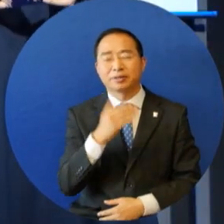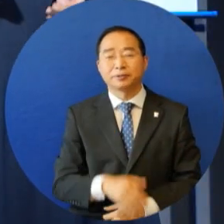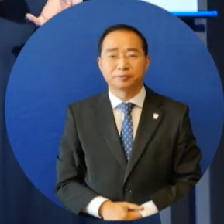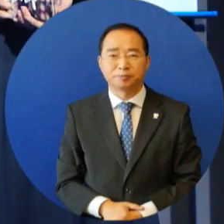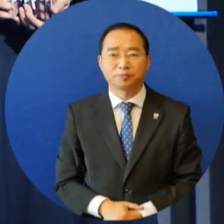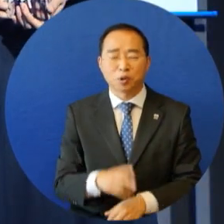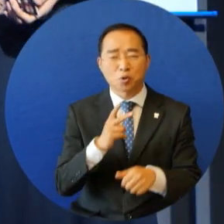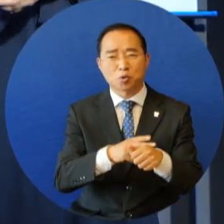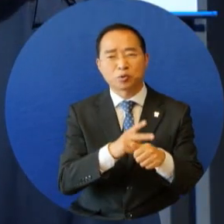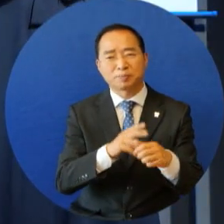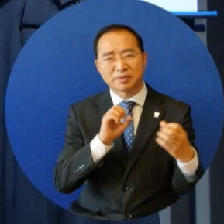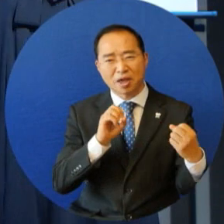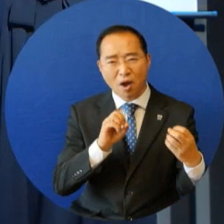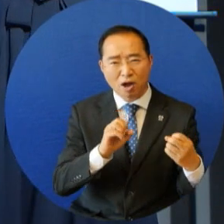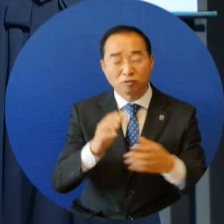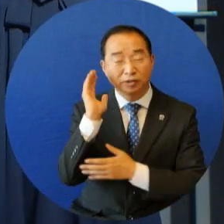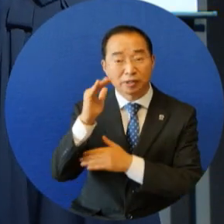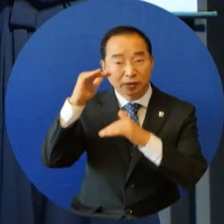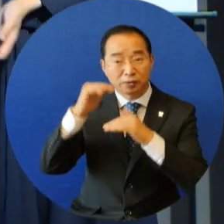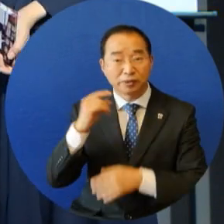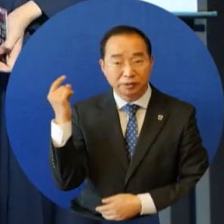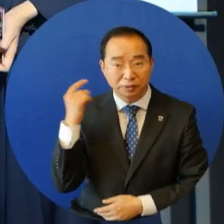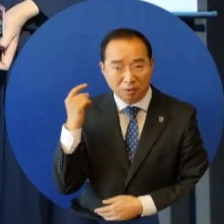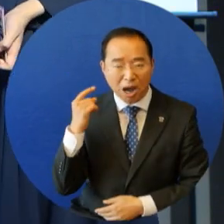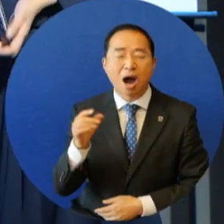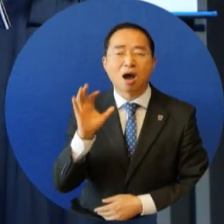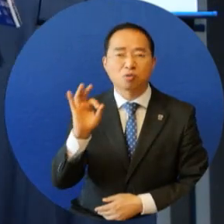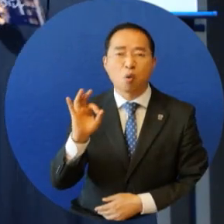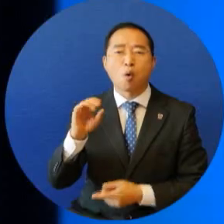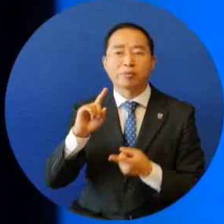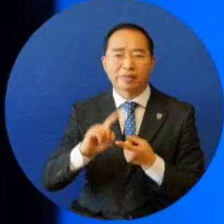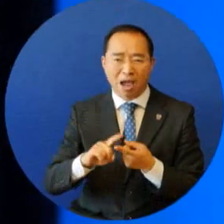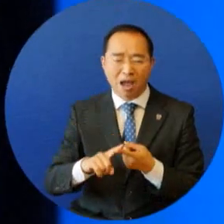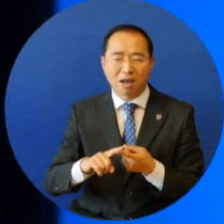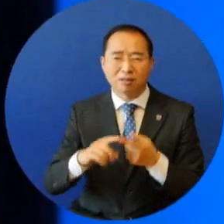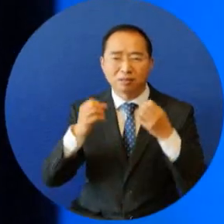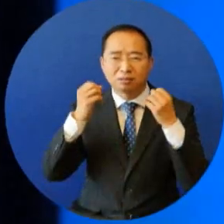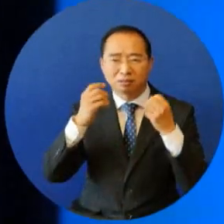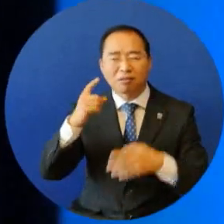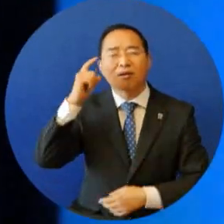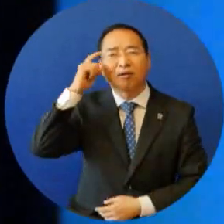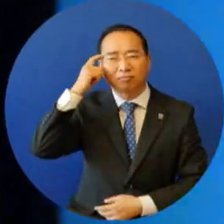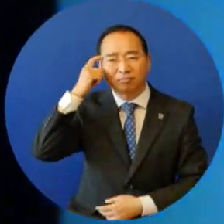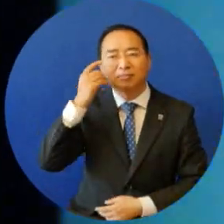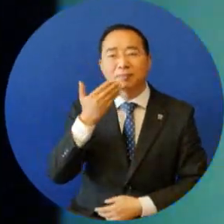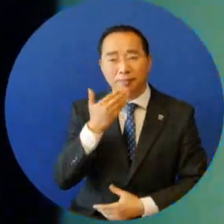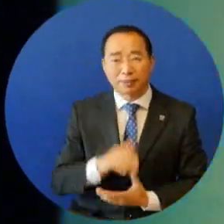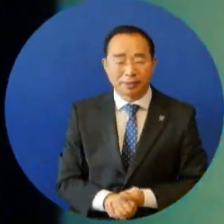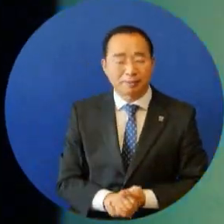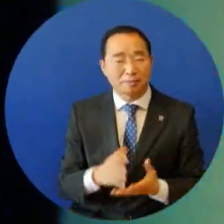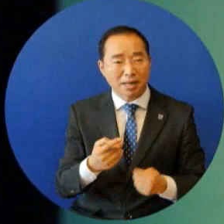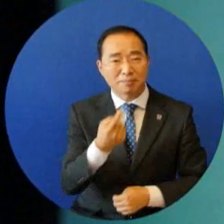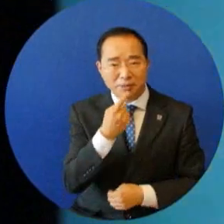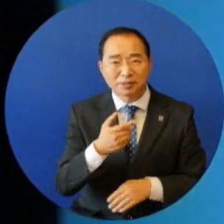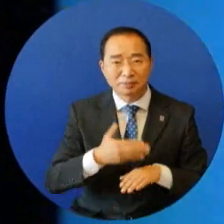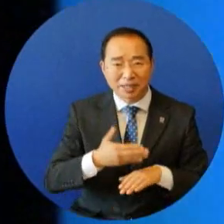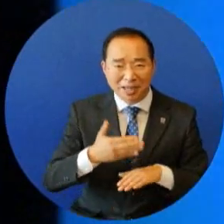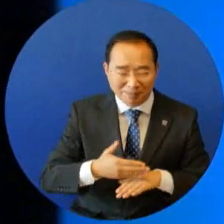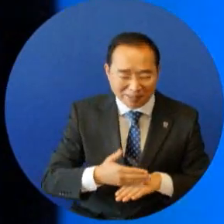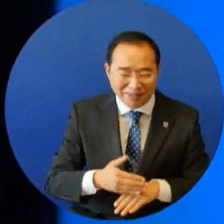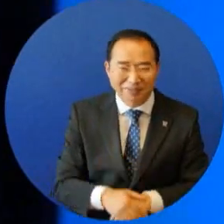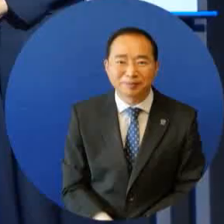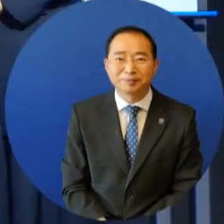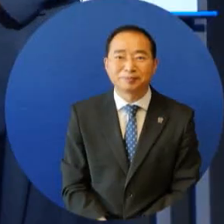오늘 교수님과 대화를 나누고 또 교수님의 강연을 들으면서 돈에 대한 새로운 정의가 내려진 것 같아요.